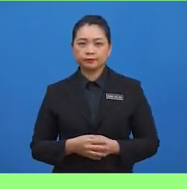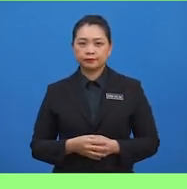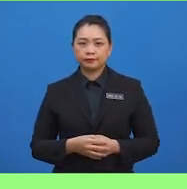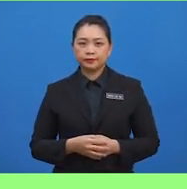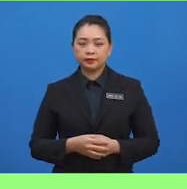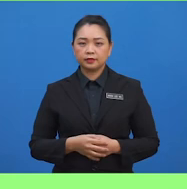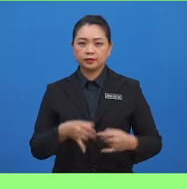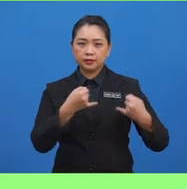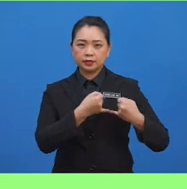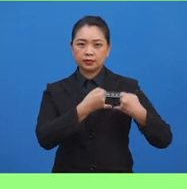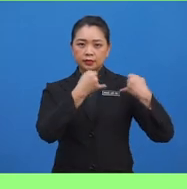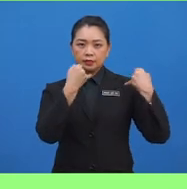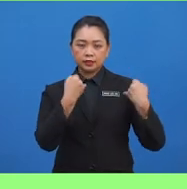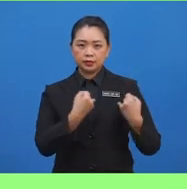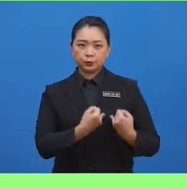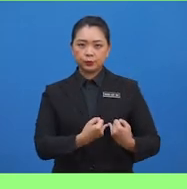sehat-jiwa